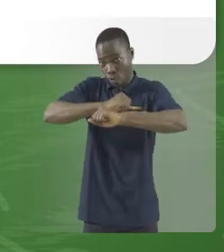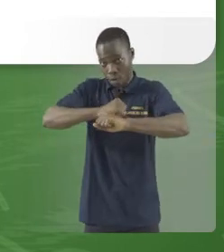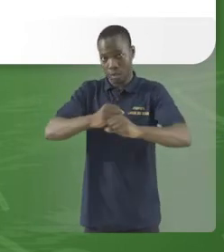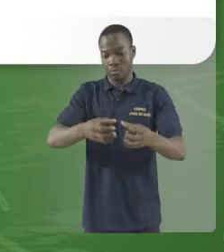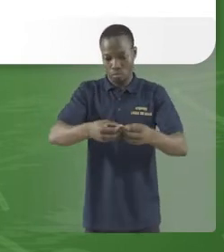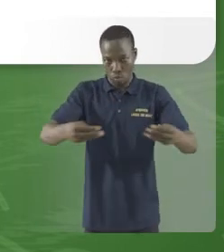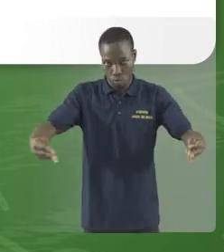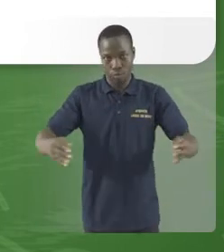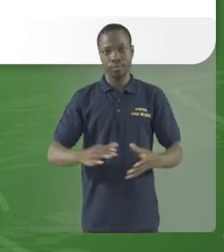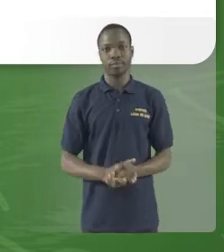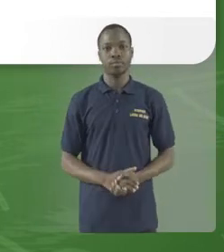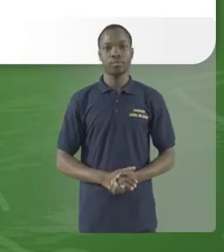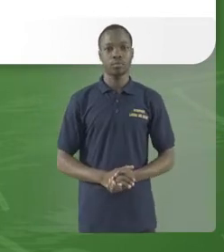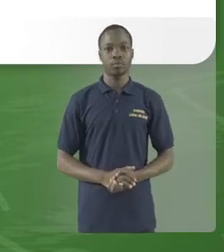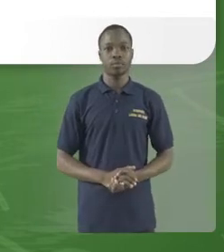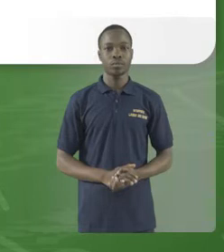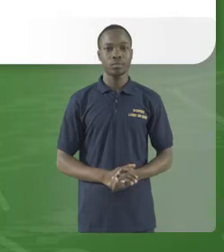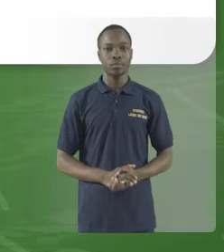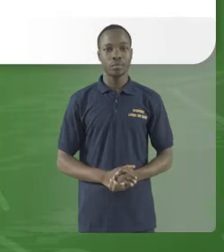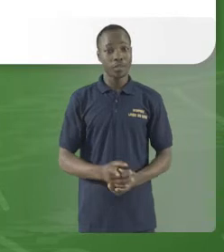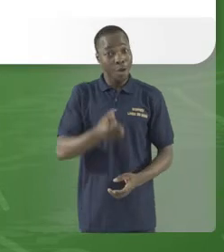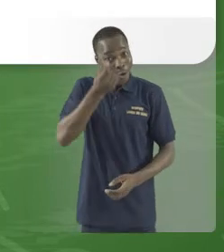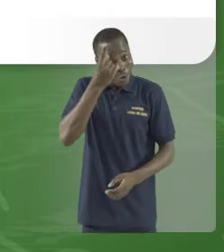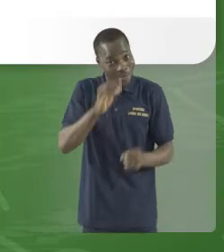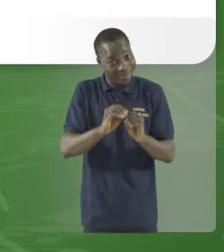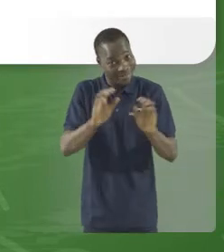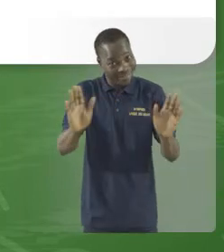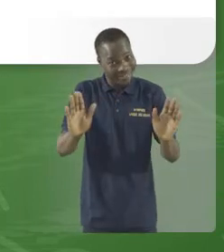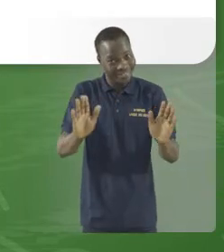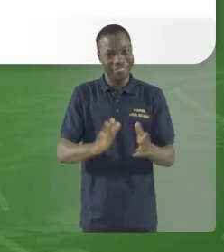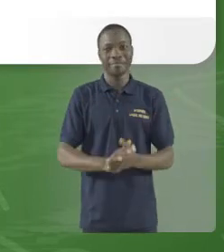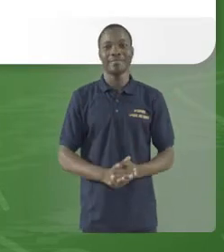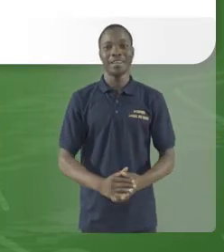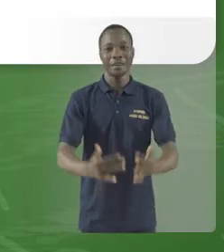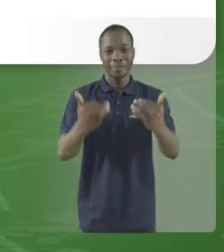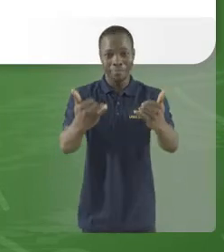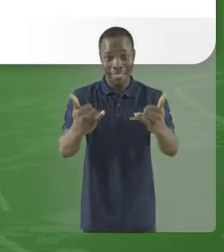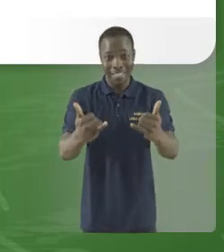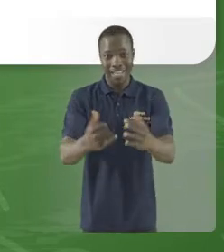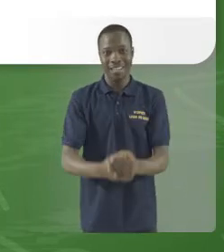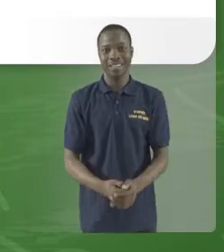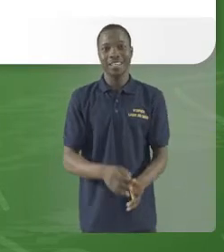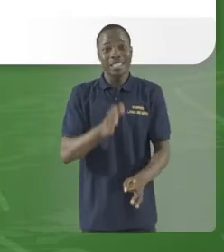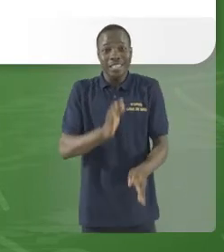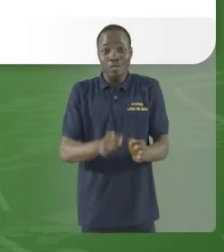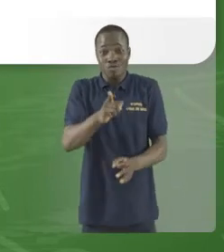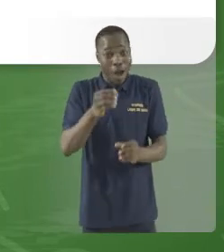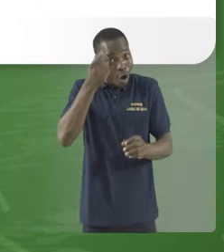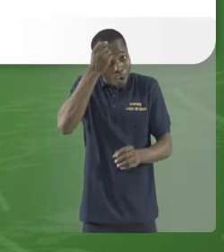préserver les sols. Après cette conclusion, nous allons ensemble faire